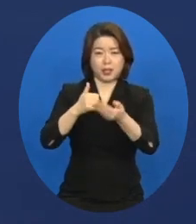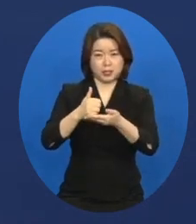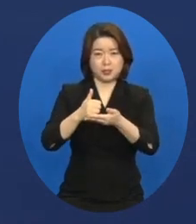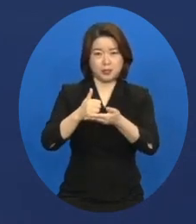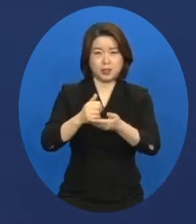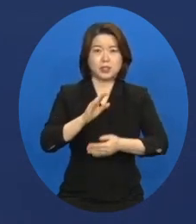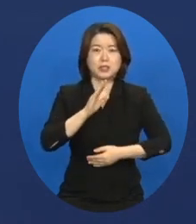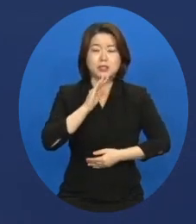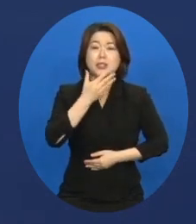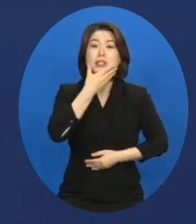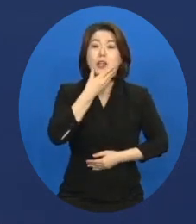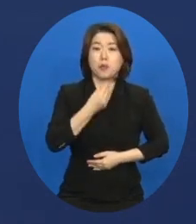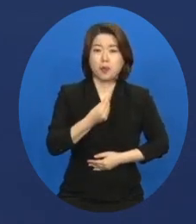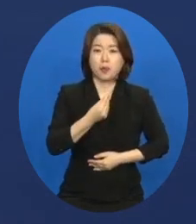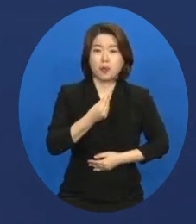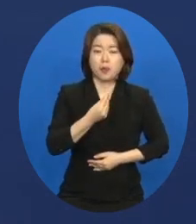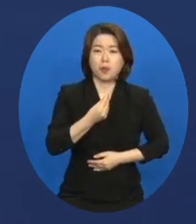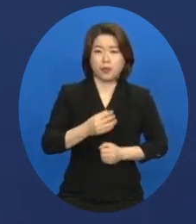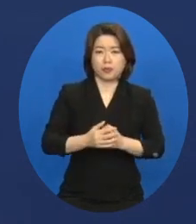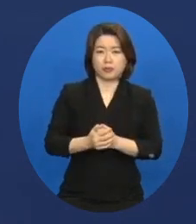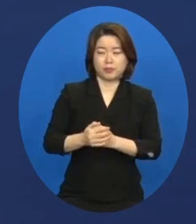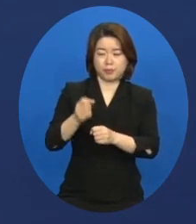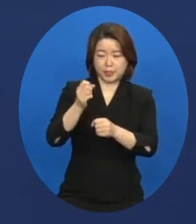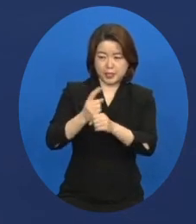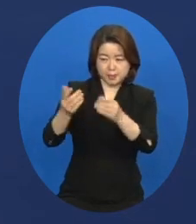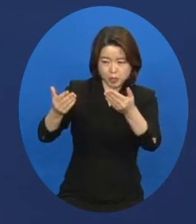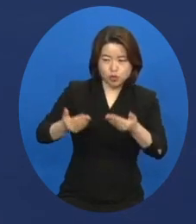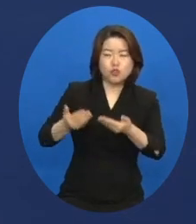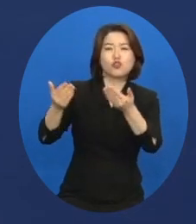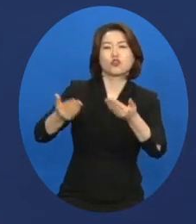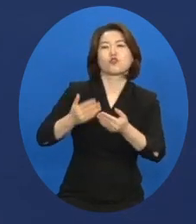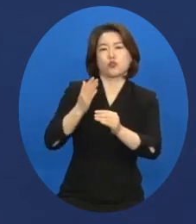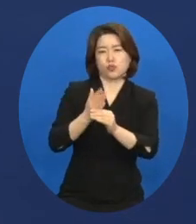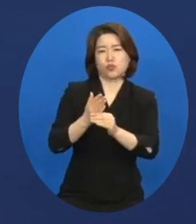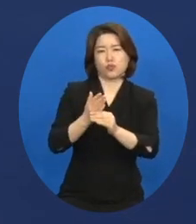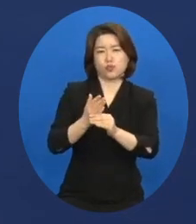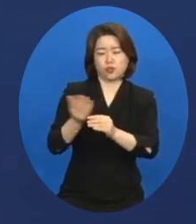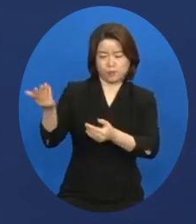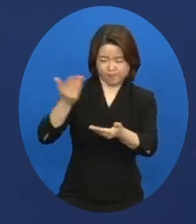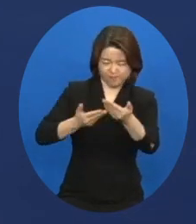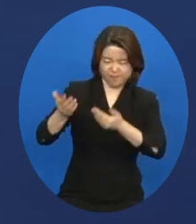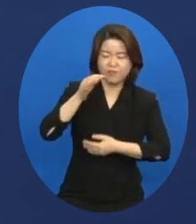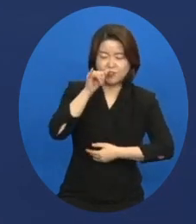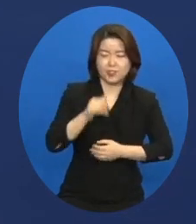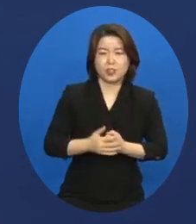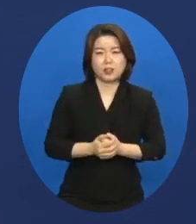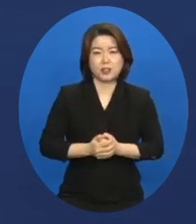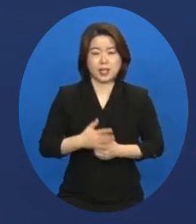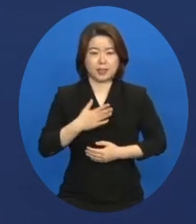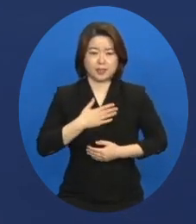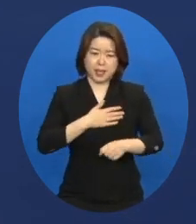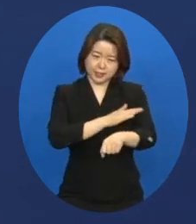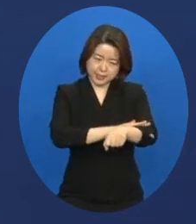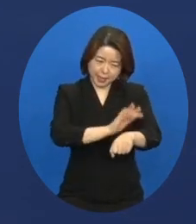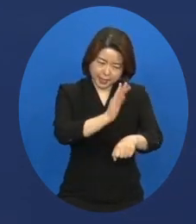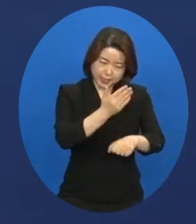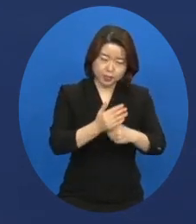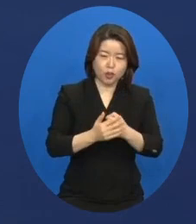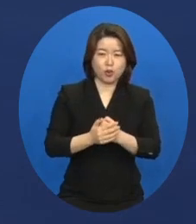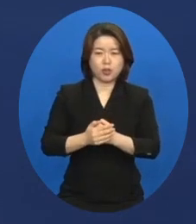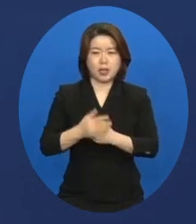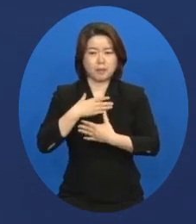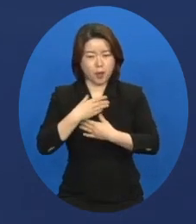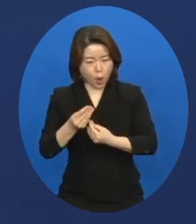진짜 복을 이미 주시고 계십니다. 나 잘 되는 길, 편한 길